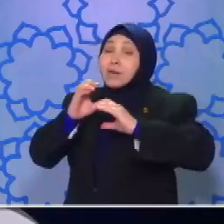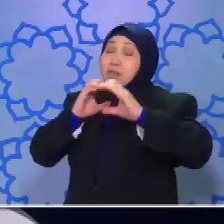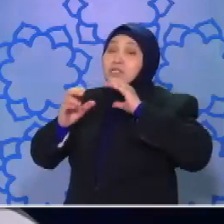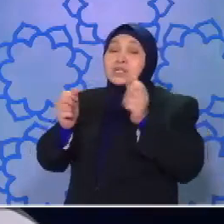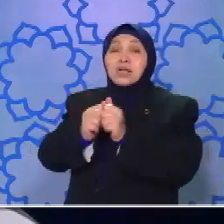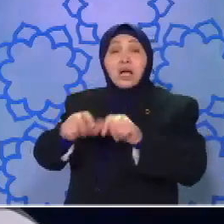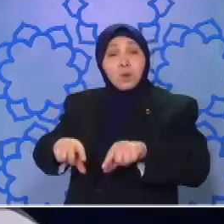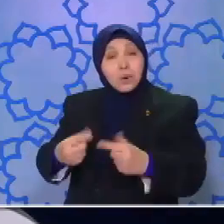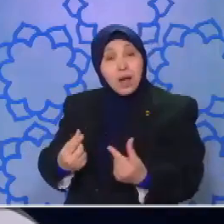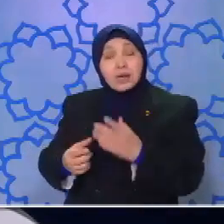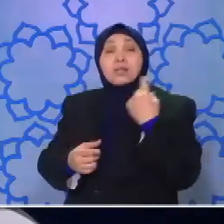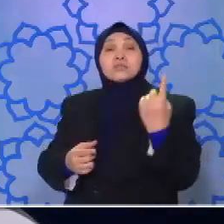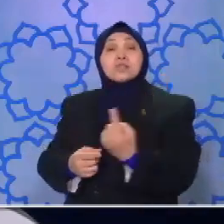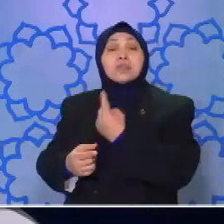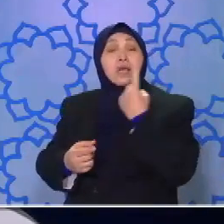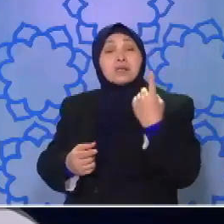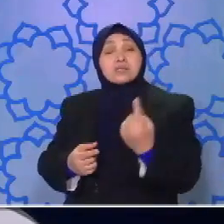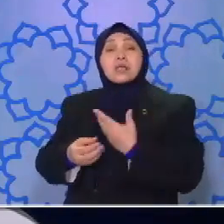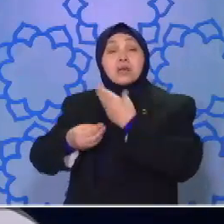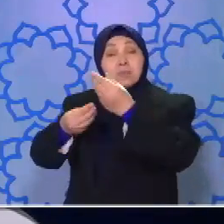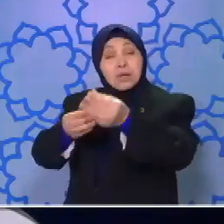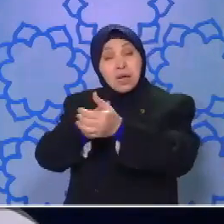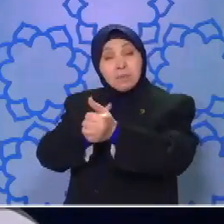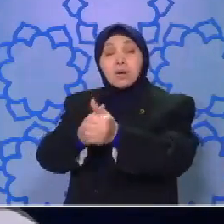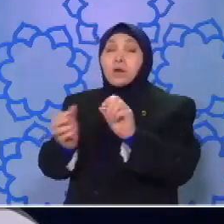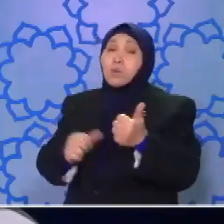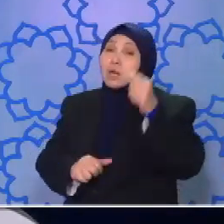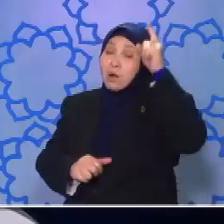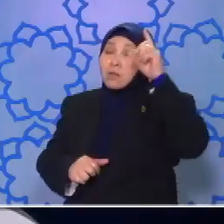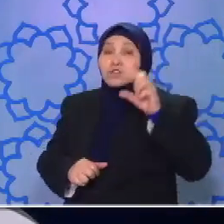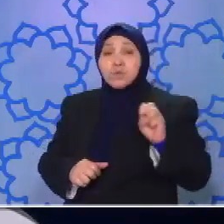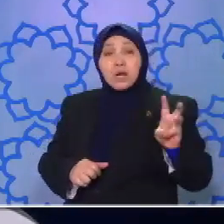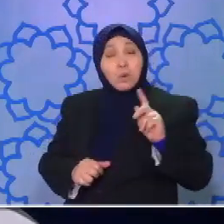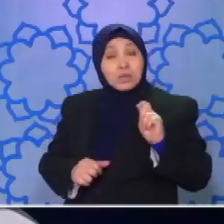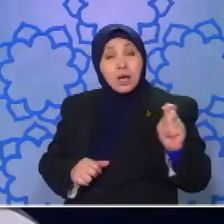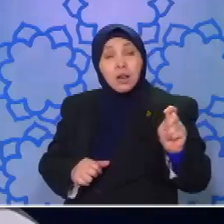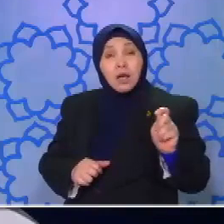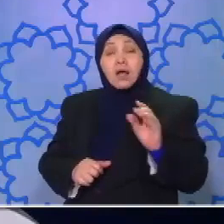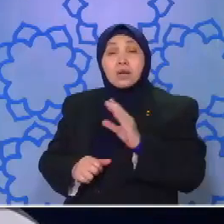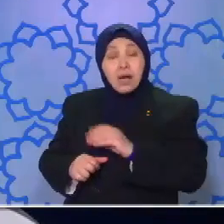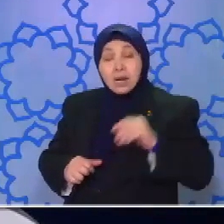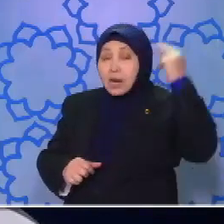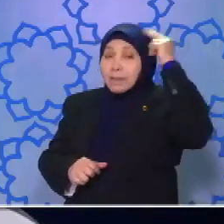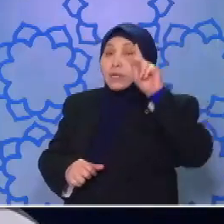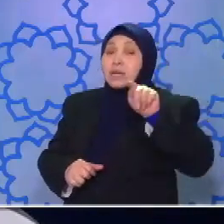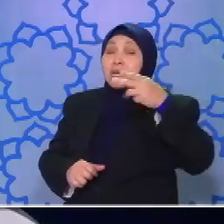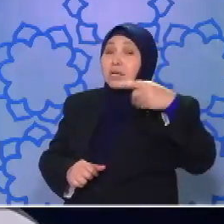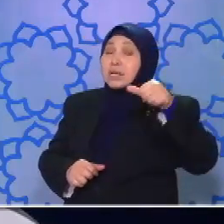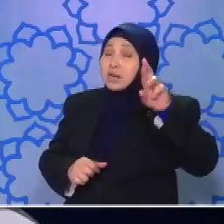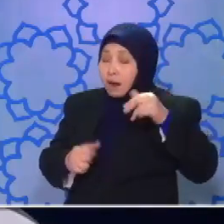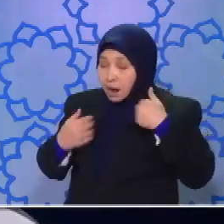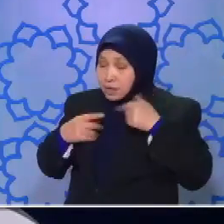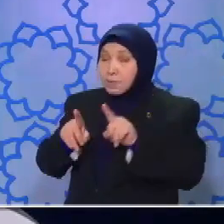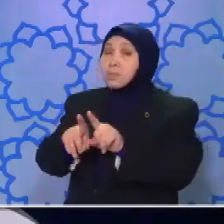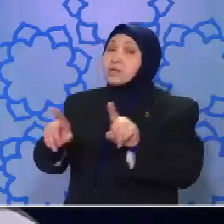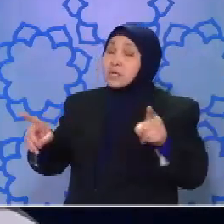Quran dan sentiasa diberikan panduan oleh Allah Subhanahu Wa Taala. Sudah tentu Nabi Khidir ada perbezaannya,